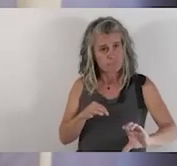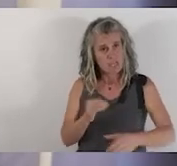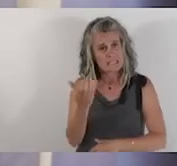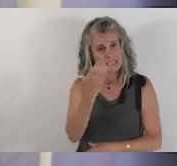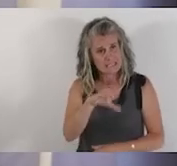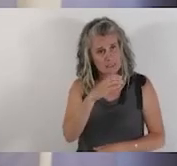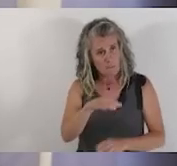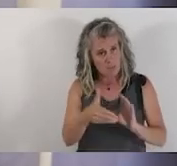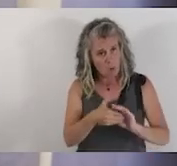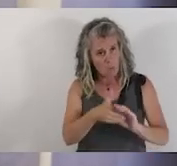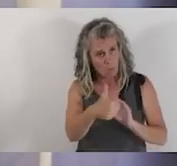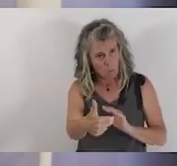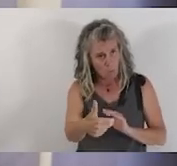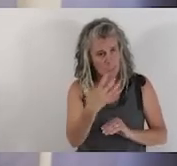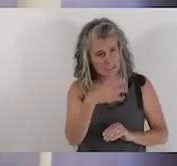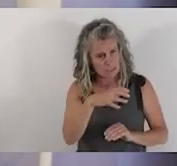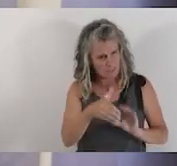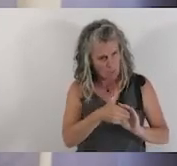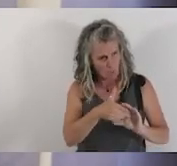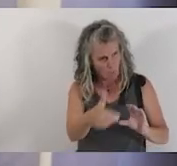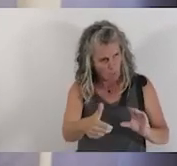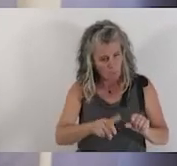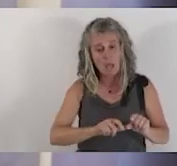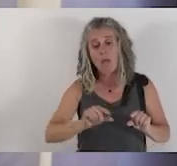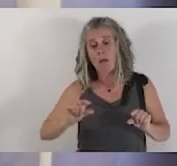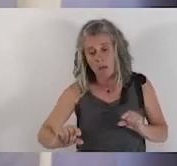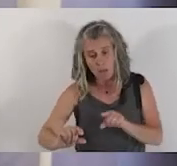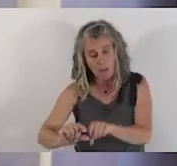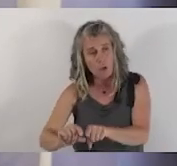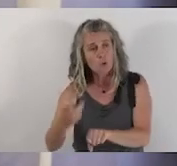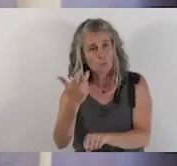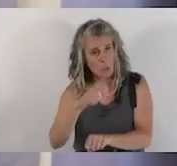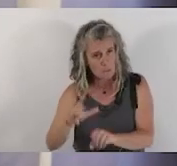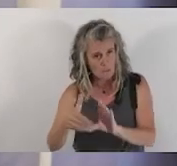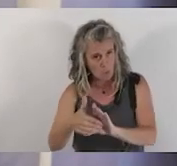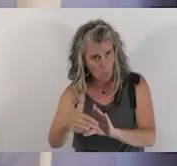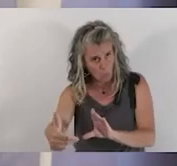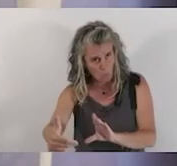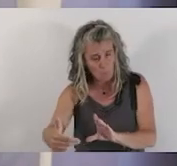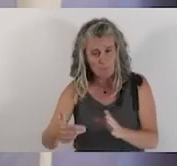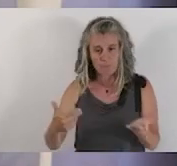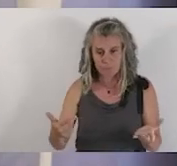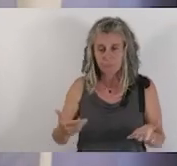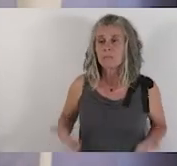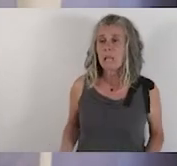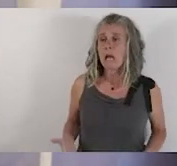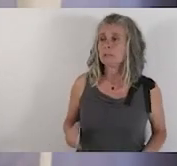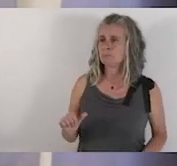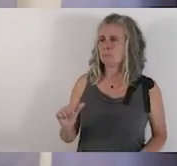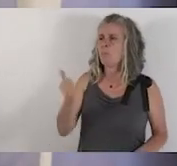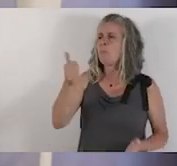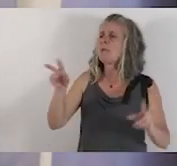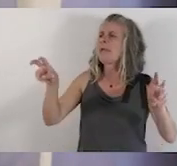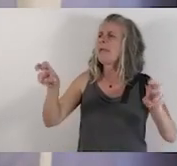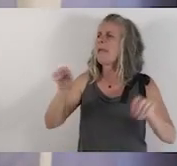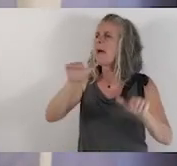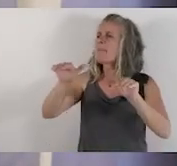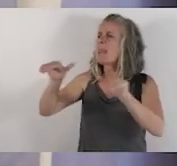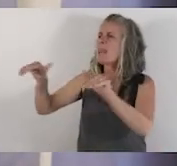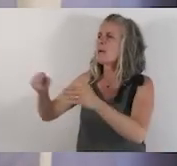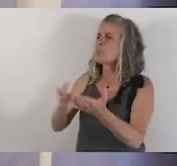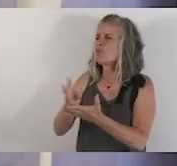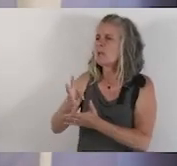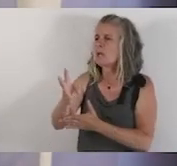aura sans doute encore 300 000 euros. Là, il y a eu un premier appel à projet qui a été publié